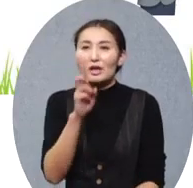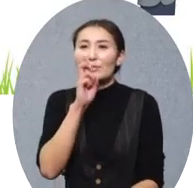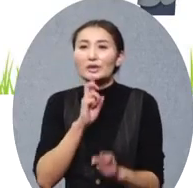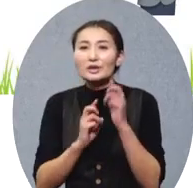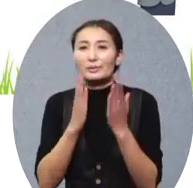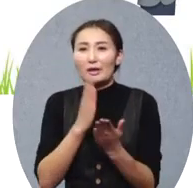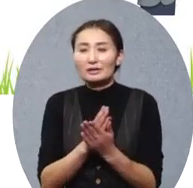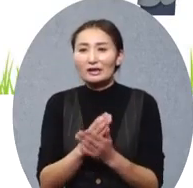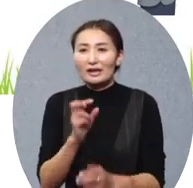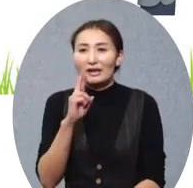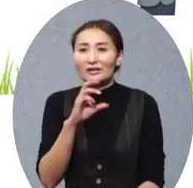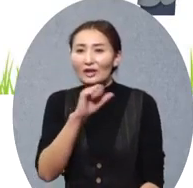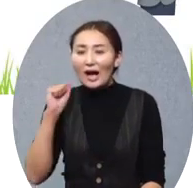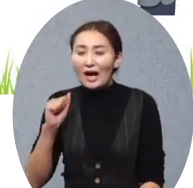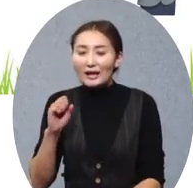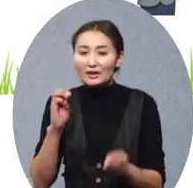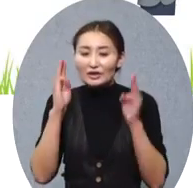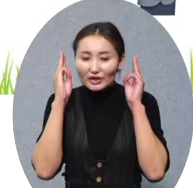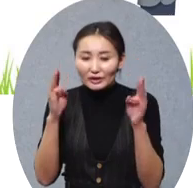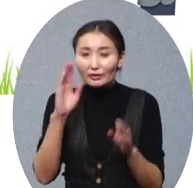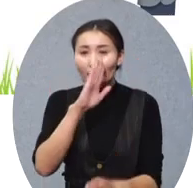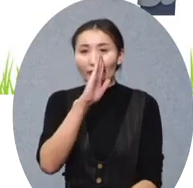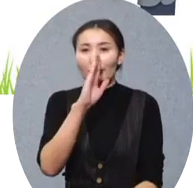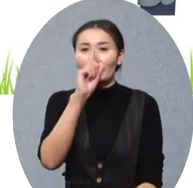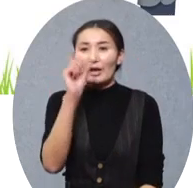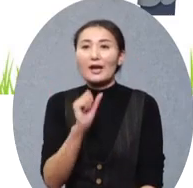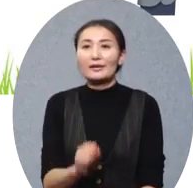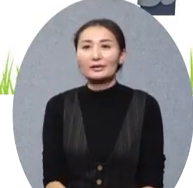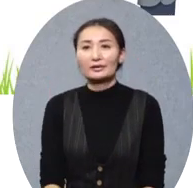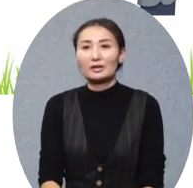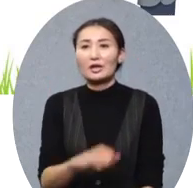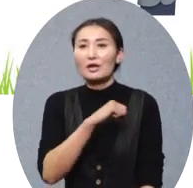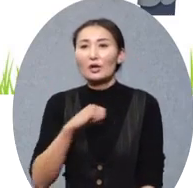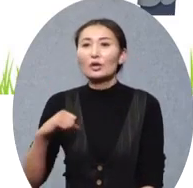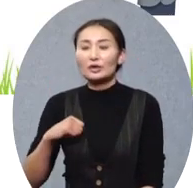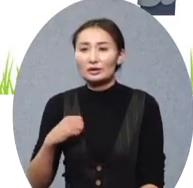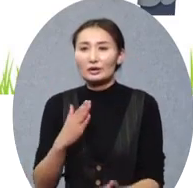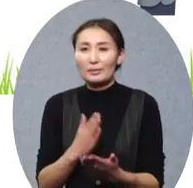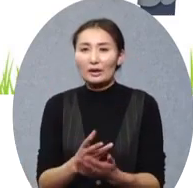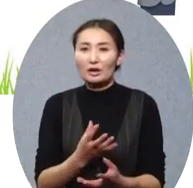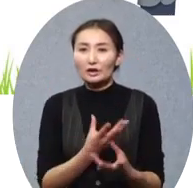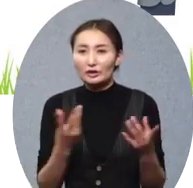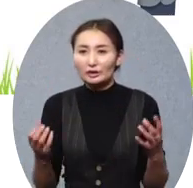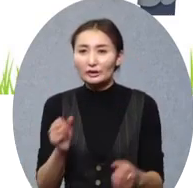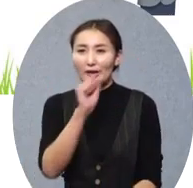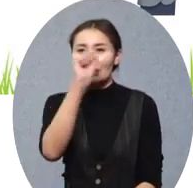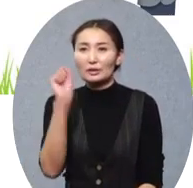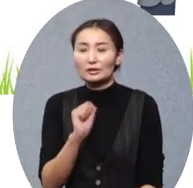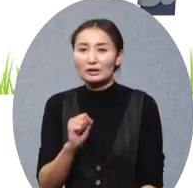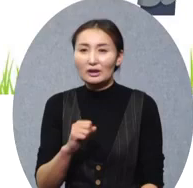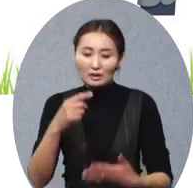нар хэрхэн шийдэж болох вэ гэдэг талаар авч үзье. За, иймд одоо өөрт тулгарч байгаа маш олон